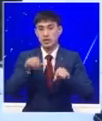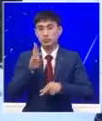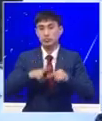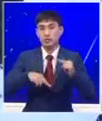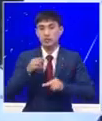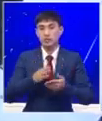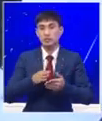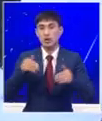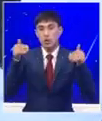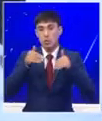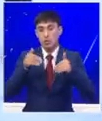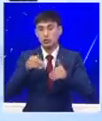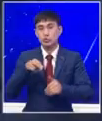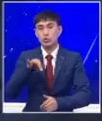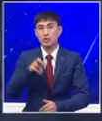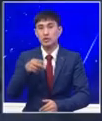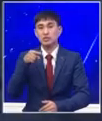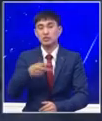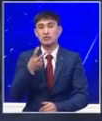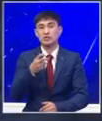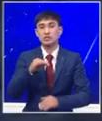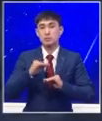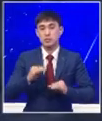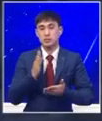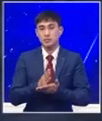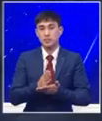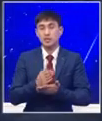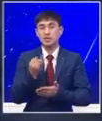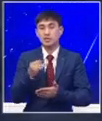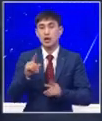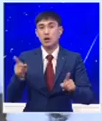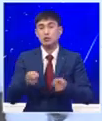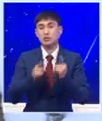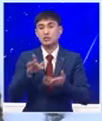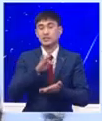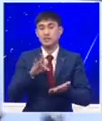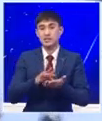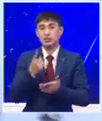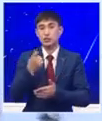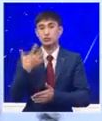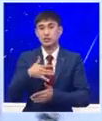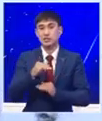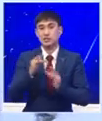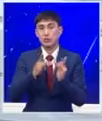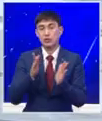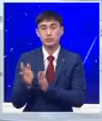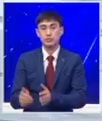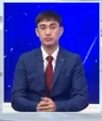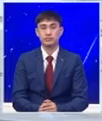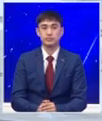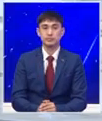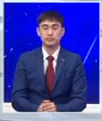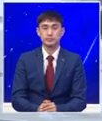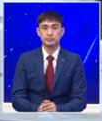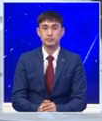построены политехнический колледж на 1250 ученических мест и реабилитационный центр на 150 коек. Вот,